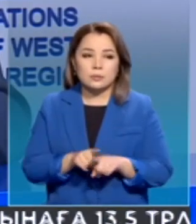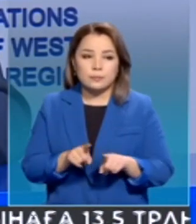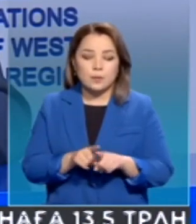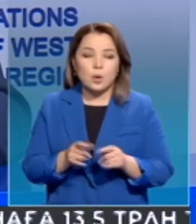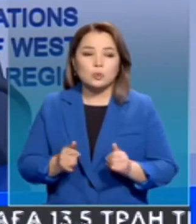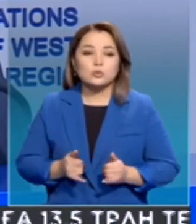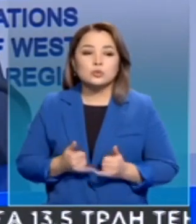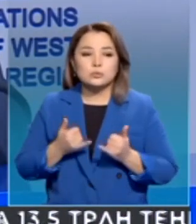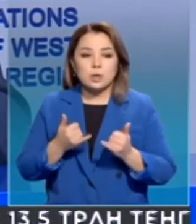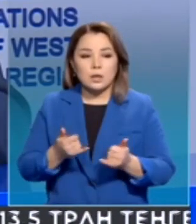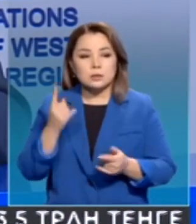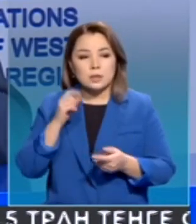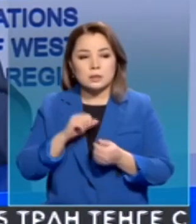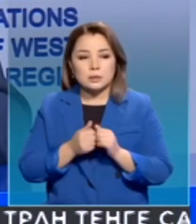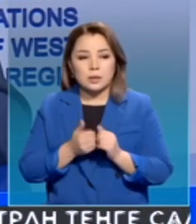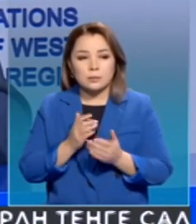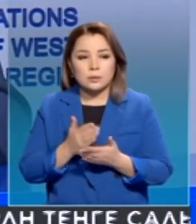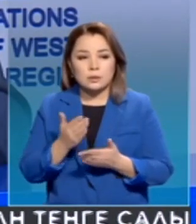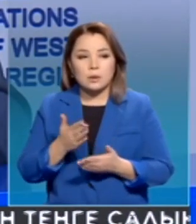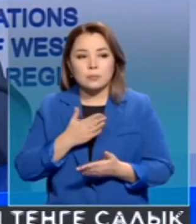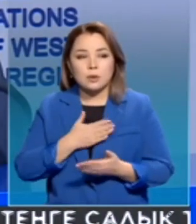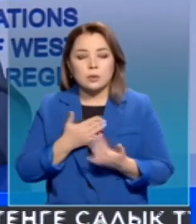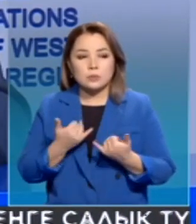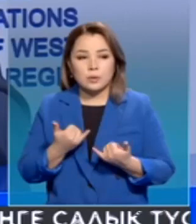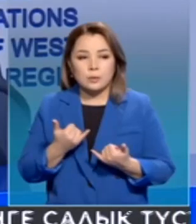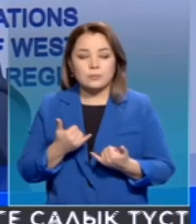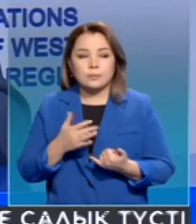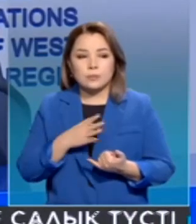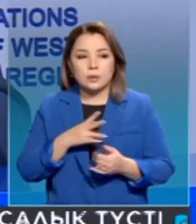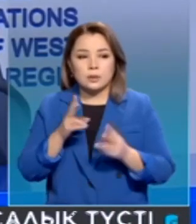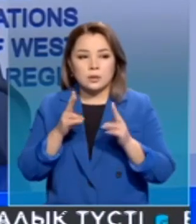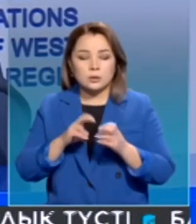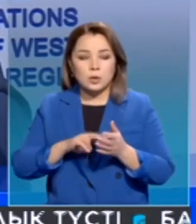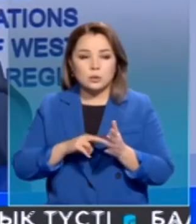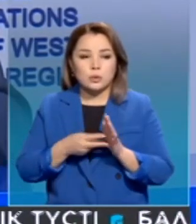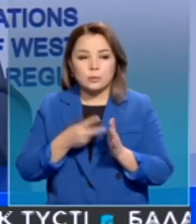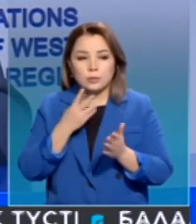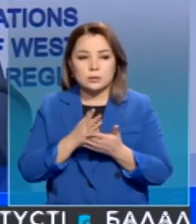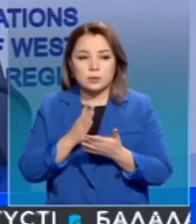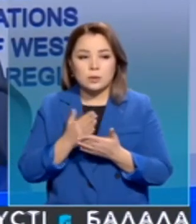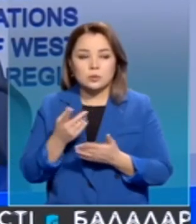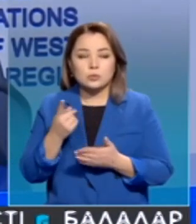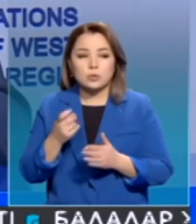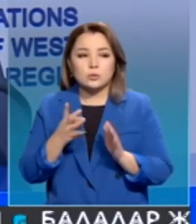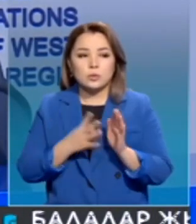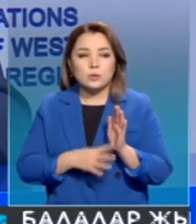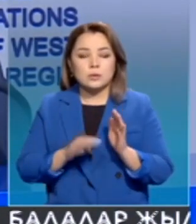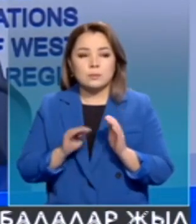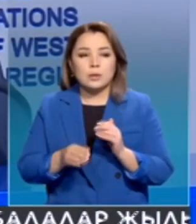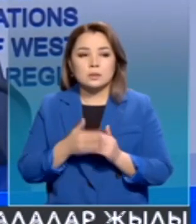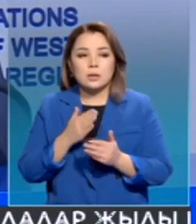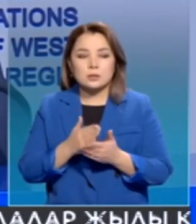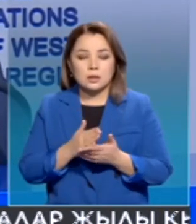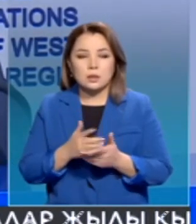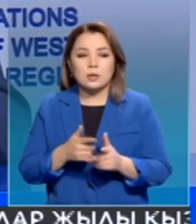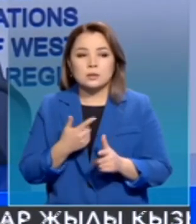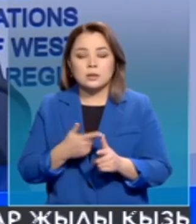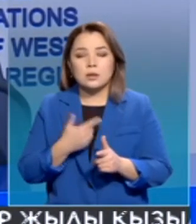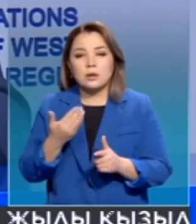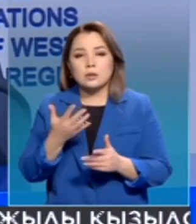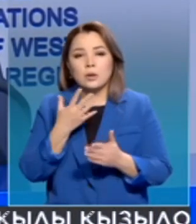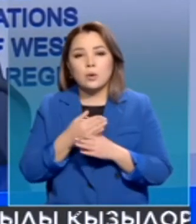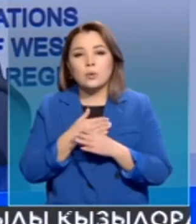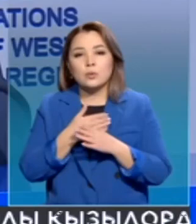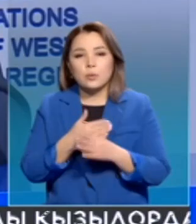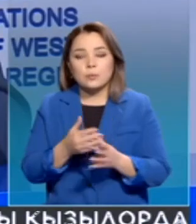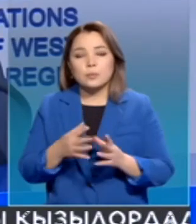халықтың ұсынысын ескере отырып, біз оны монетизация жасауға жоспарлап отырмыз. 190 мыңнан астам атаулы әлеметтік көмек алатын